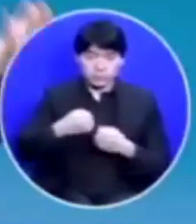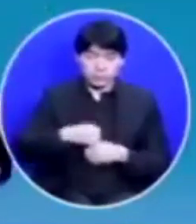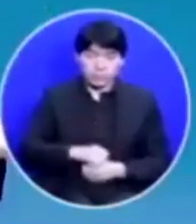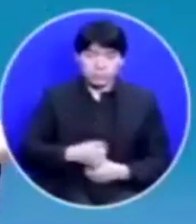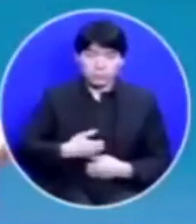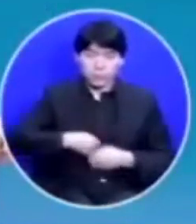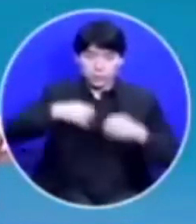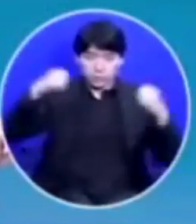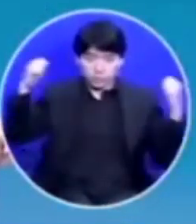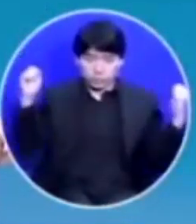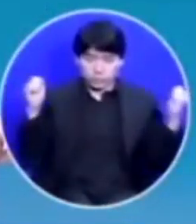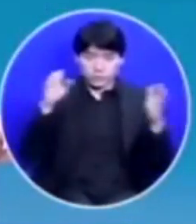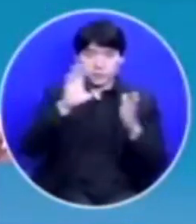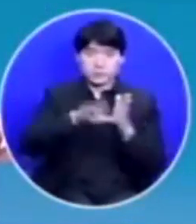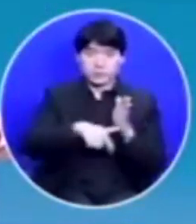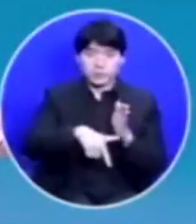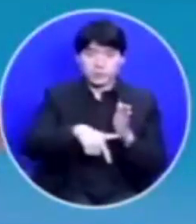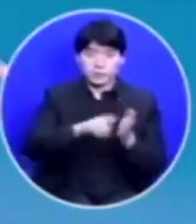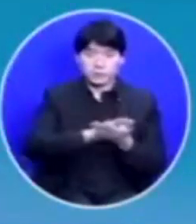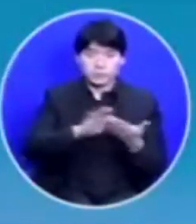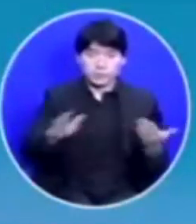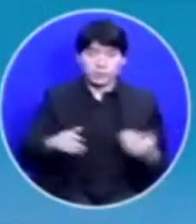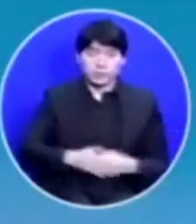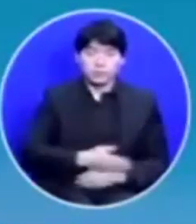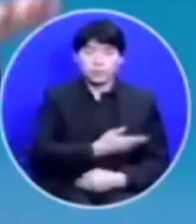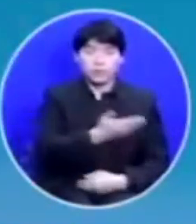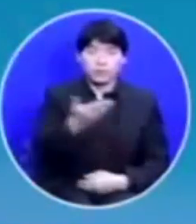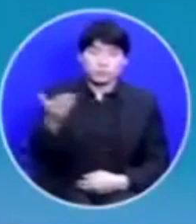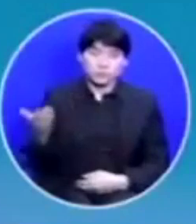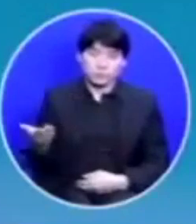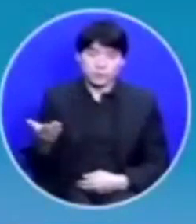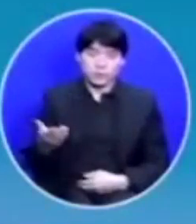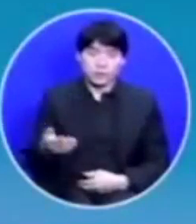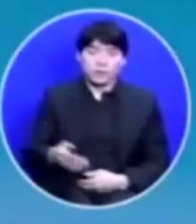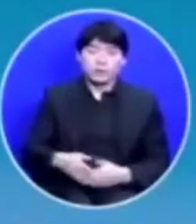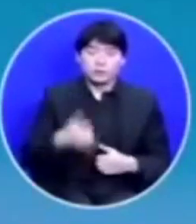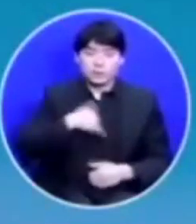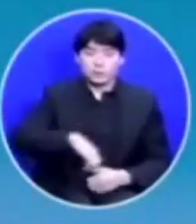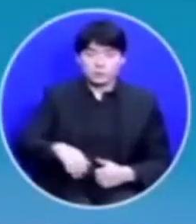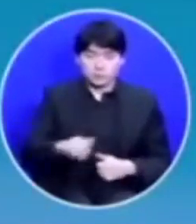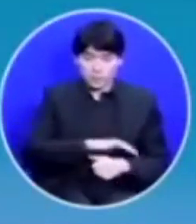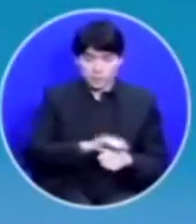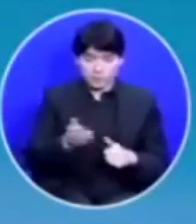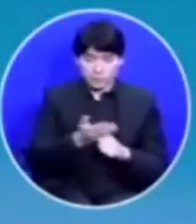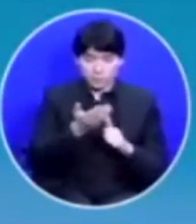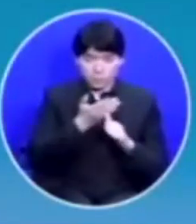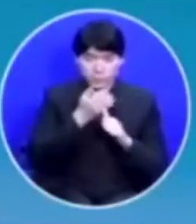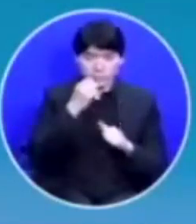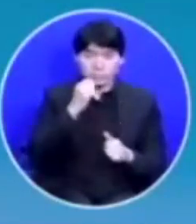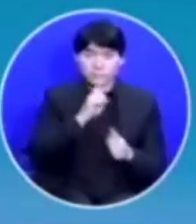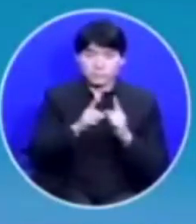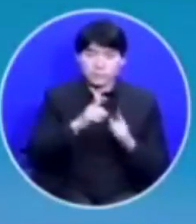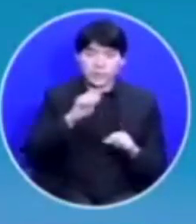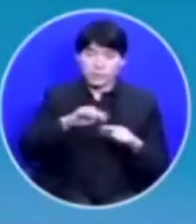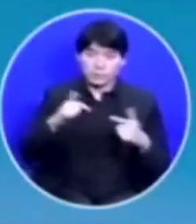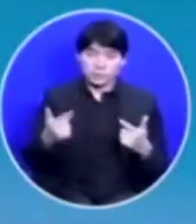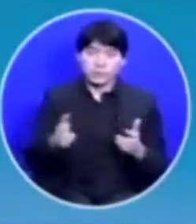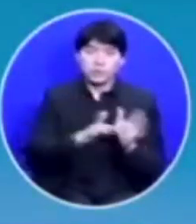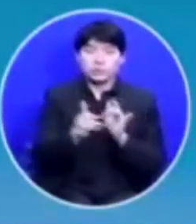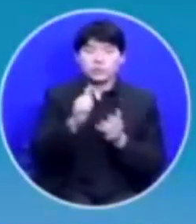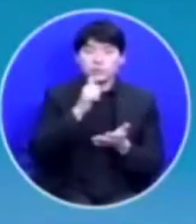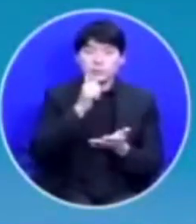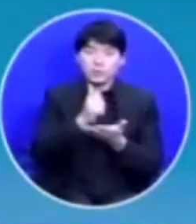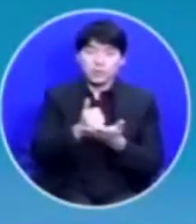벗겨 주시는 시간 여러분 여러분이 자녀 잘 길이라고 한거 아닙니다 예수님이 여러분에게 오신 것은